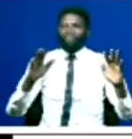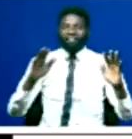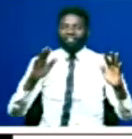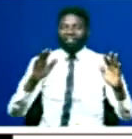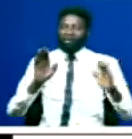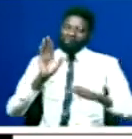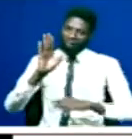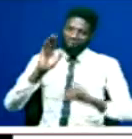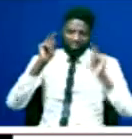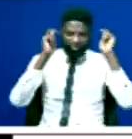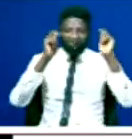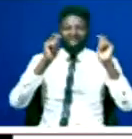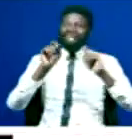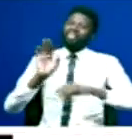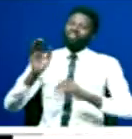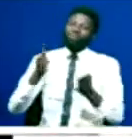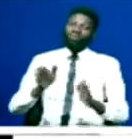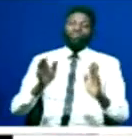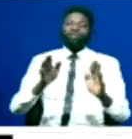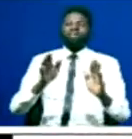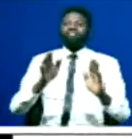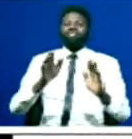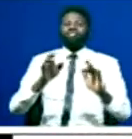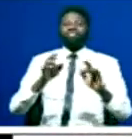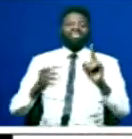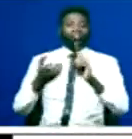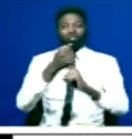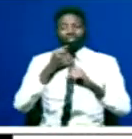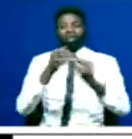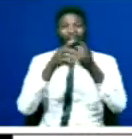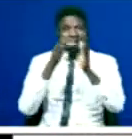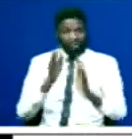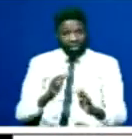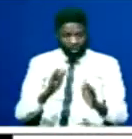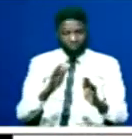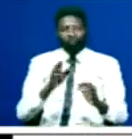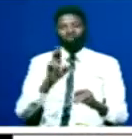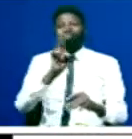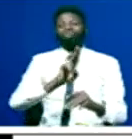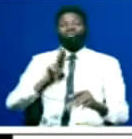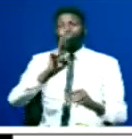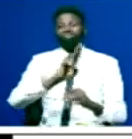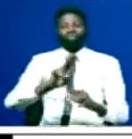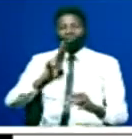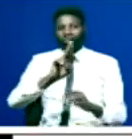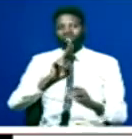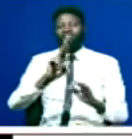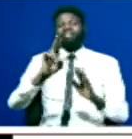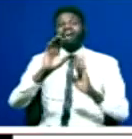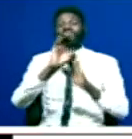uongozi ni kutumia njia ambayo sio ya kikatiba, ile ya kupanda kupindua